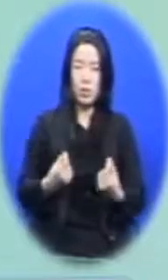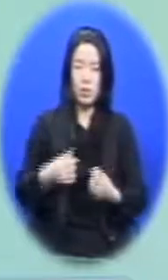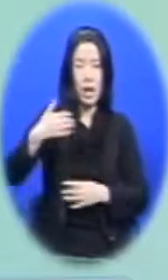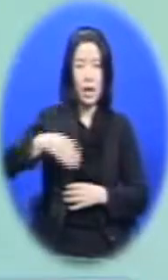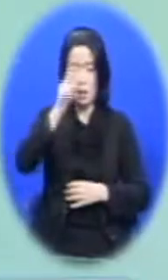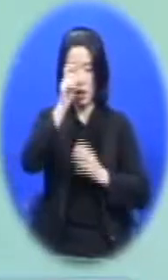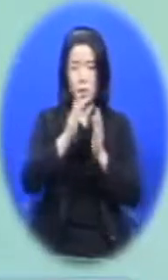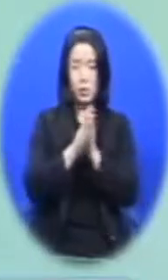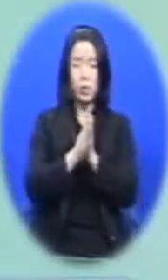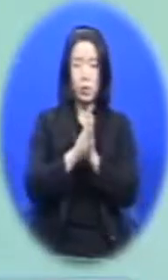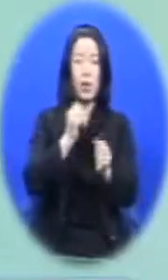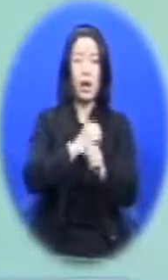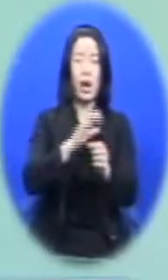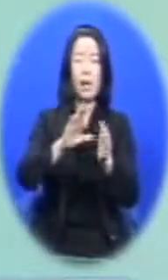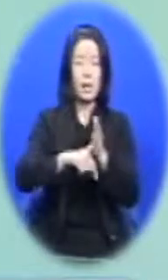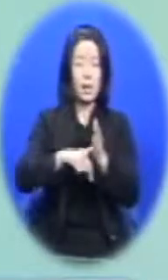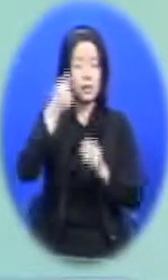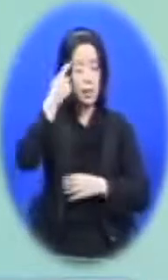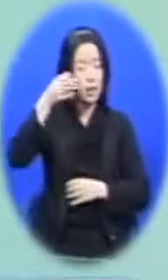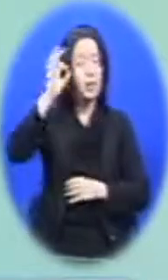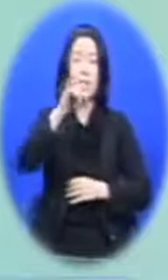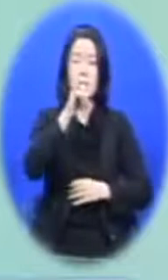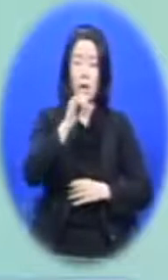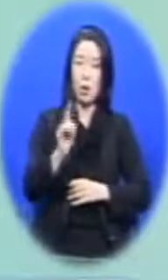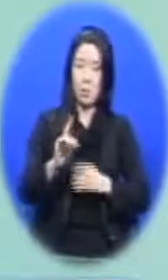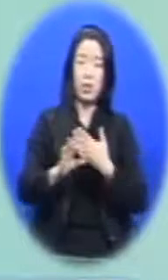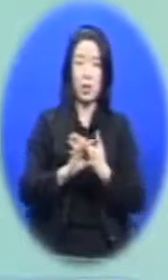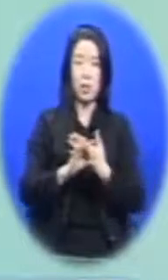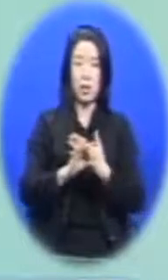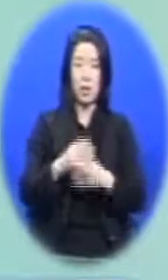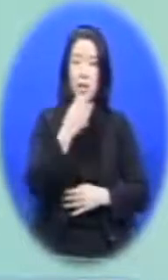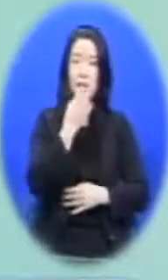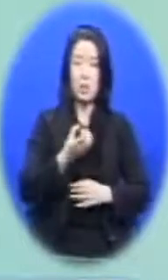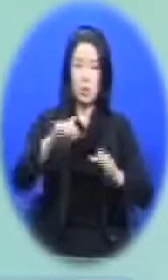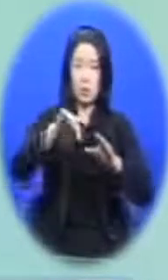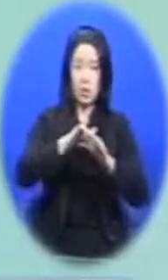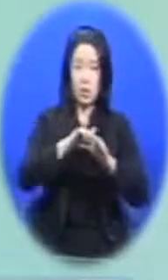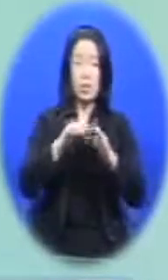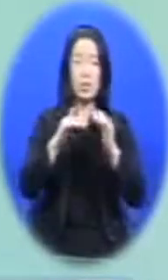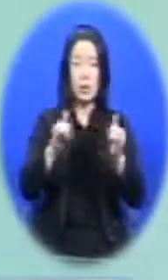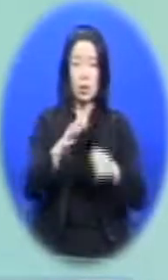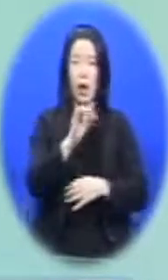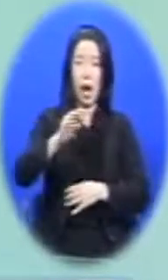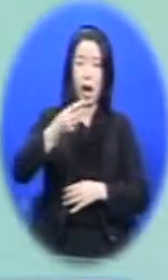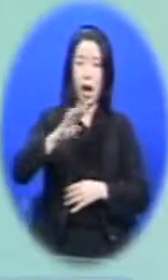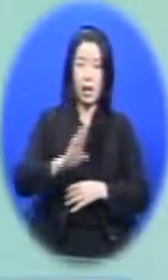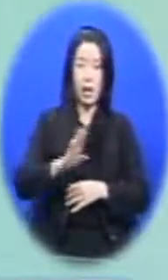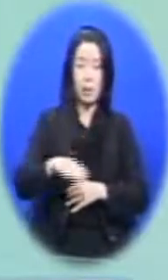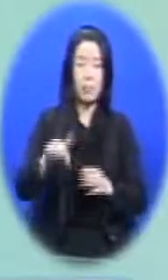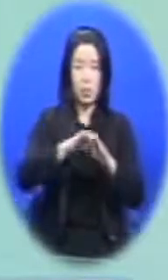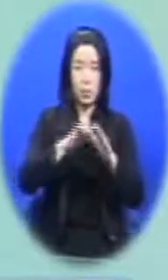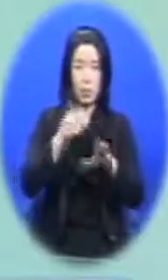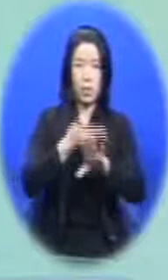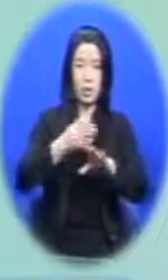될 때구나라고 생각이 드는 것이 있다는 거예요. 그것은 유대인 기독교인들과 아랍인 기독교인, 또